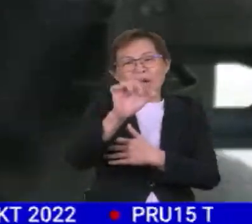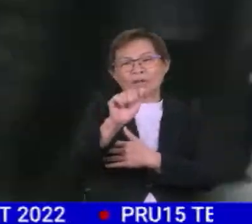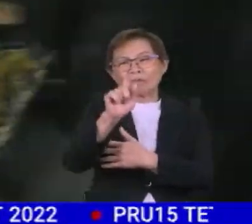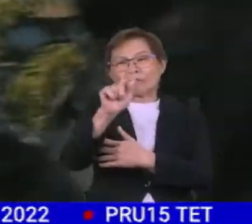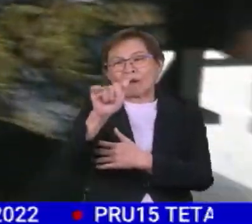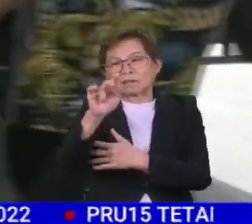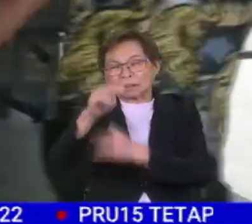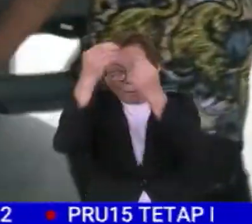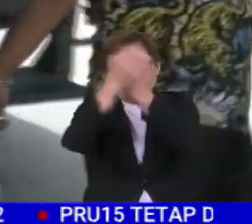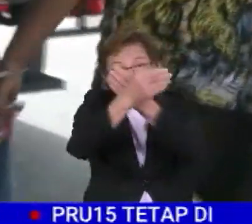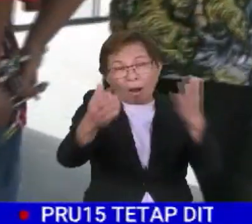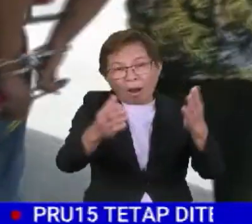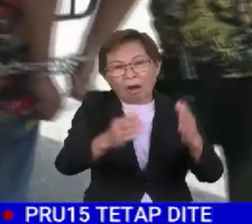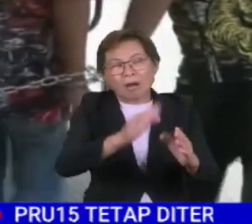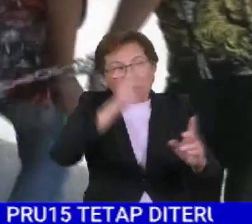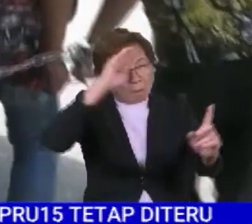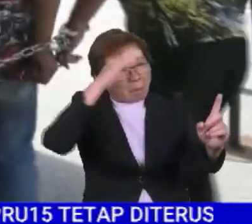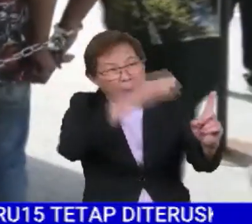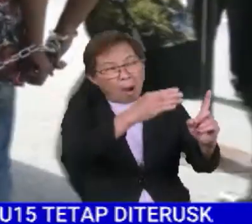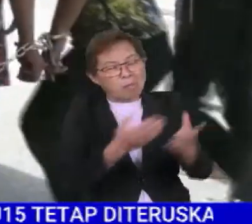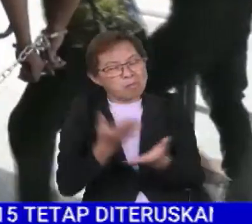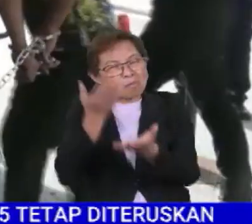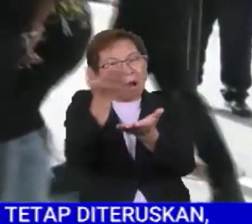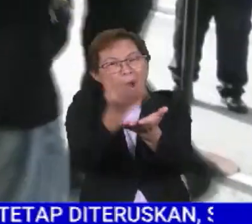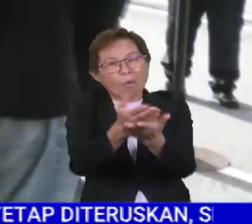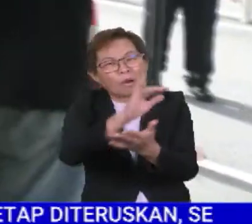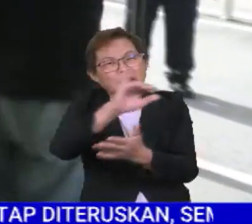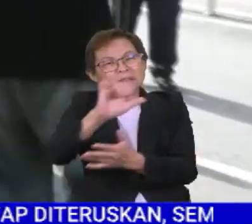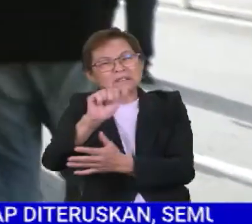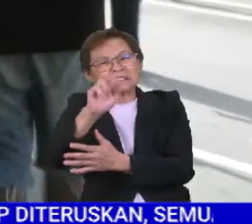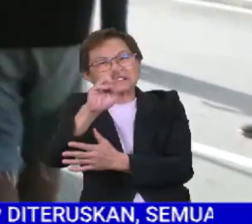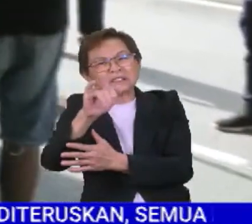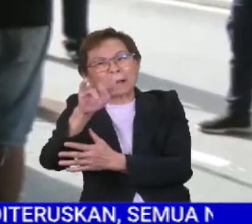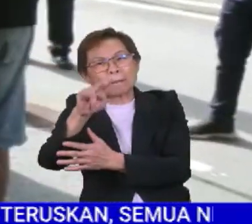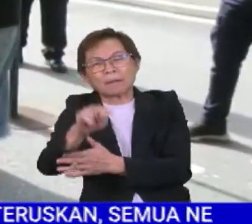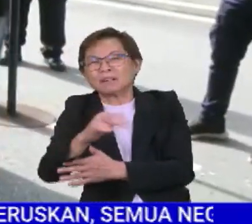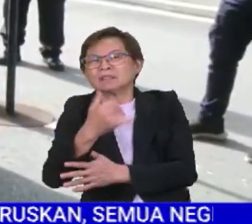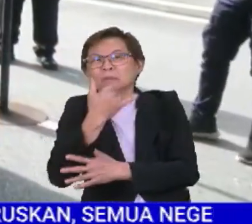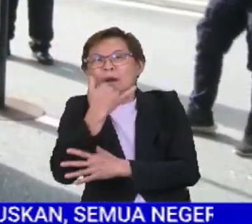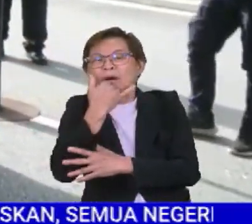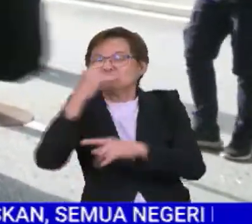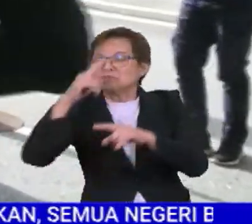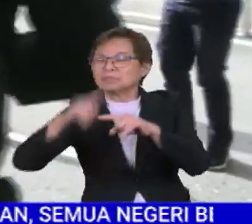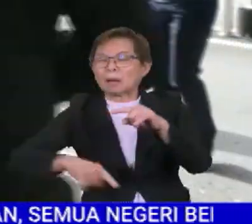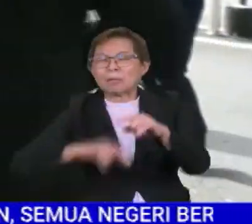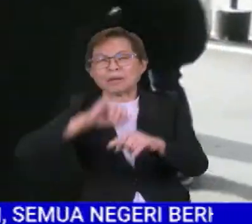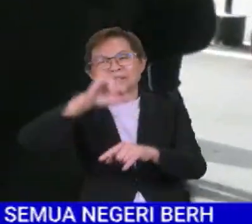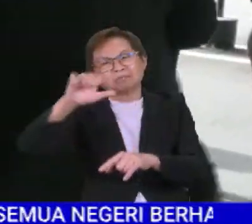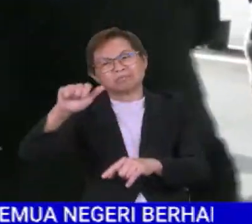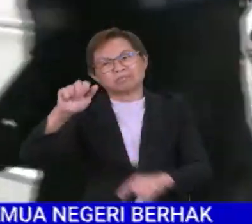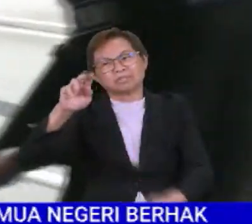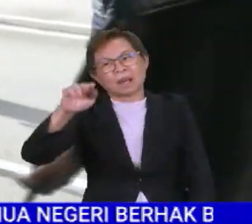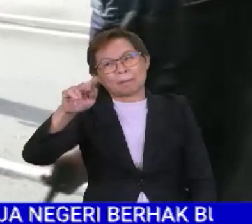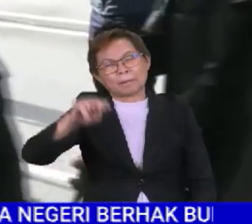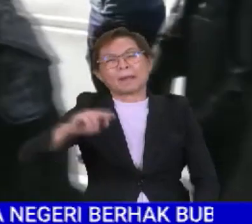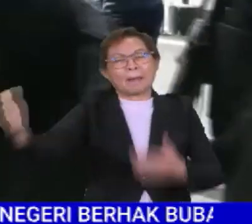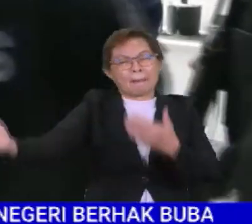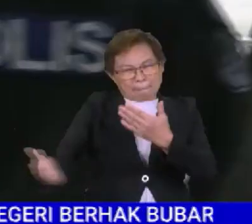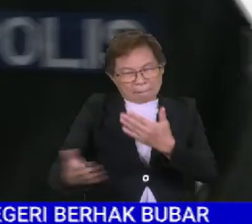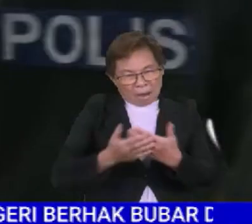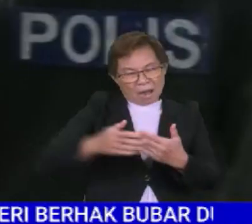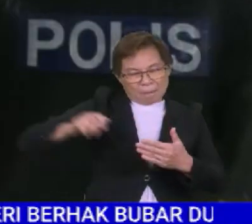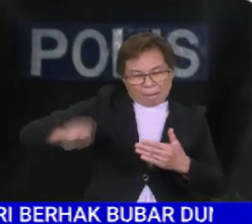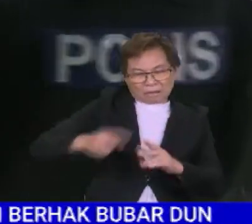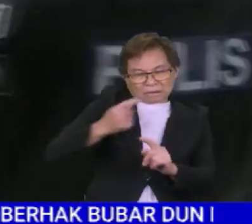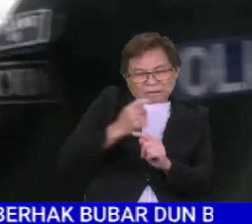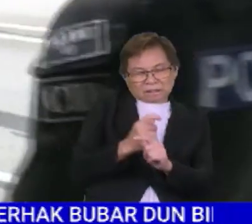Abdul Hadi memalukan pendawaan tiada menawarkan jaminan Keane kesalahan itu tidak boleh dijamin sebutan semula kiss